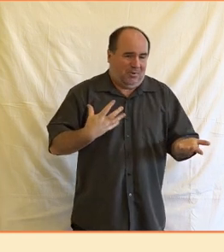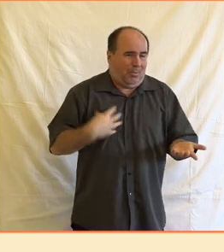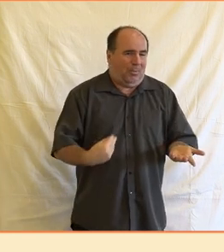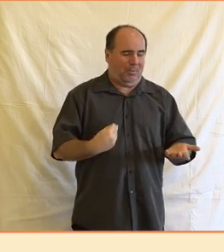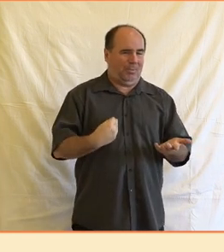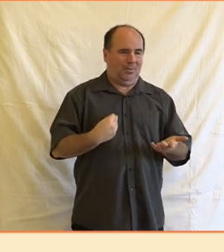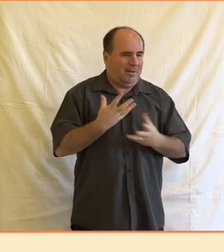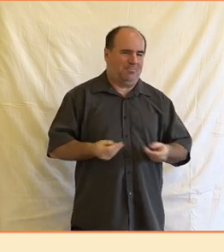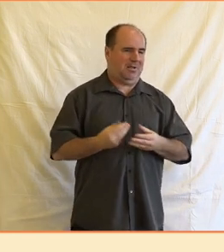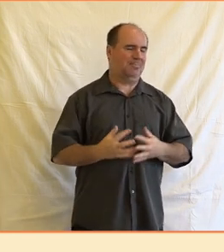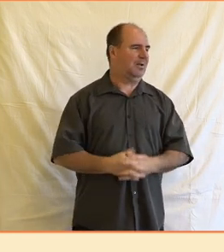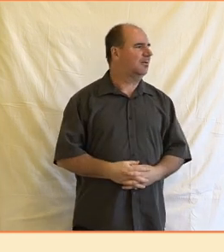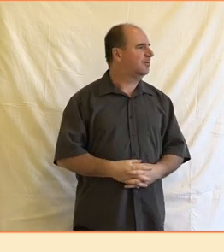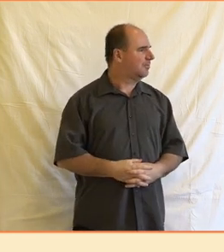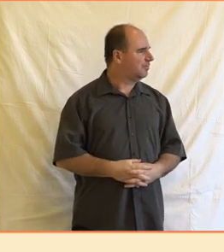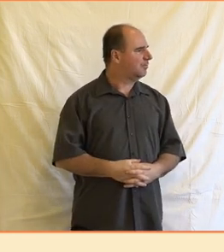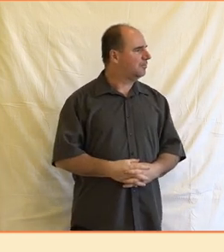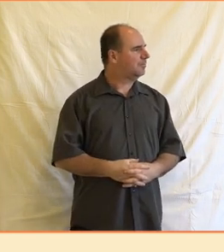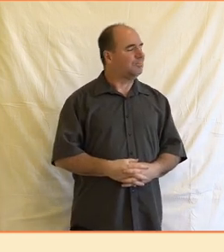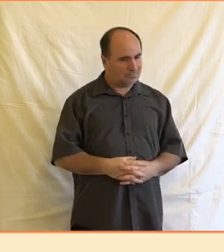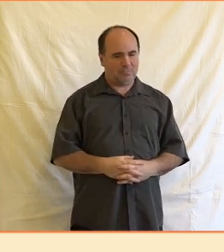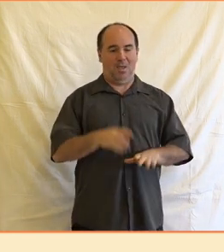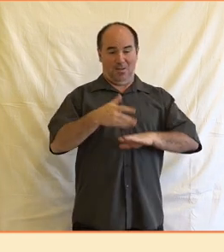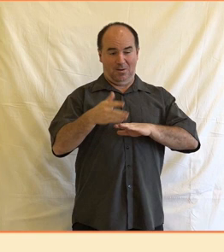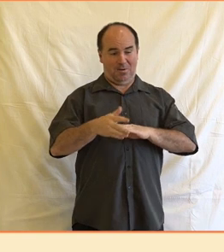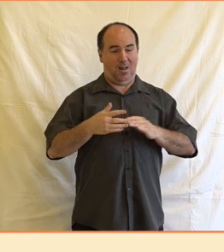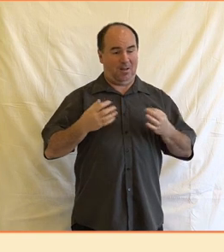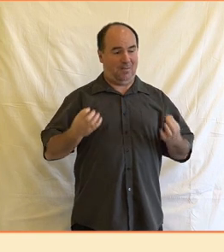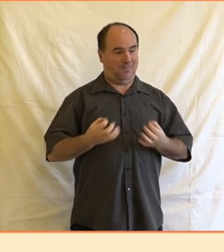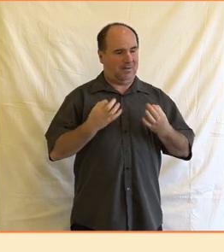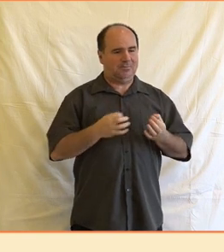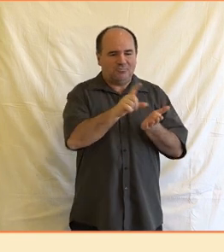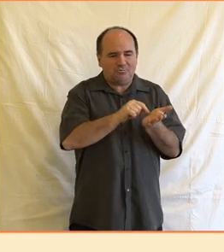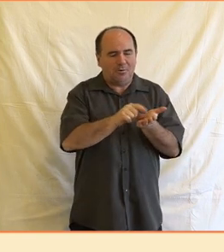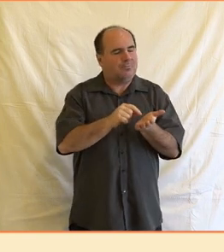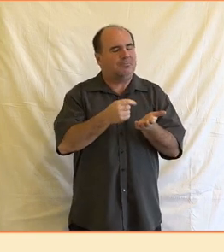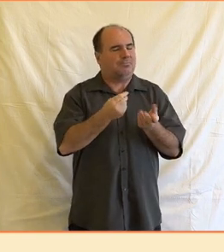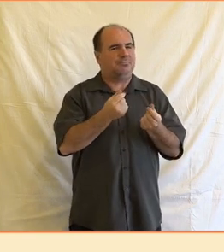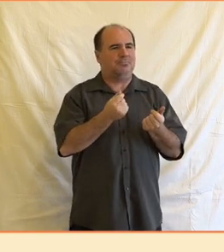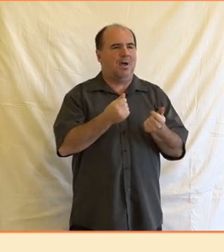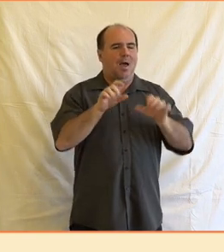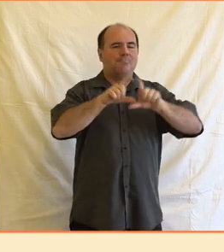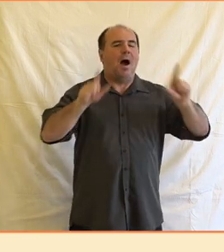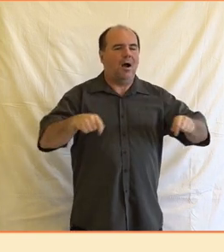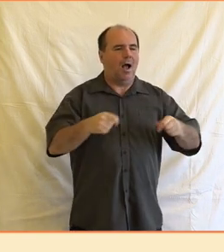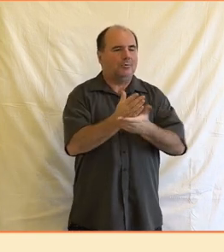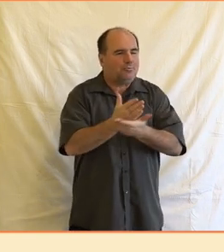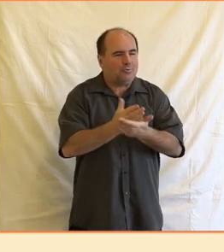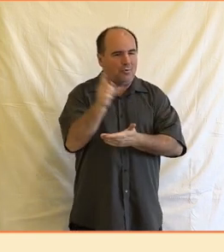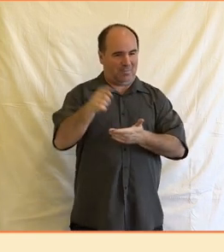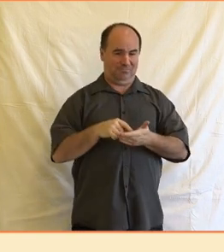Další věci jako čerpání bankovních služeb opět bylo vnímáno jako velký problém, pokud třeba člověk